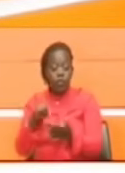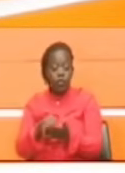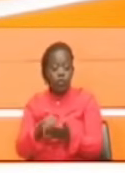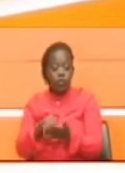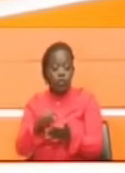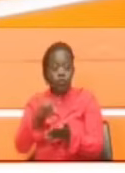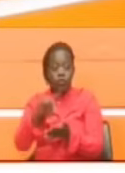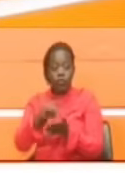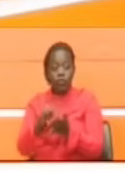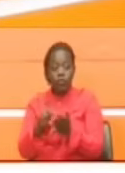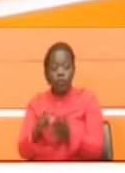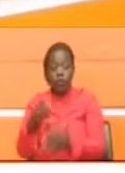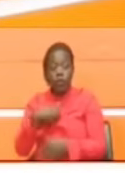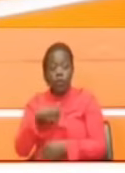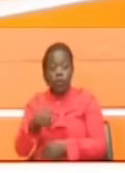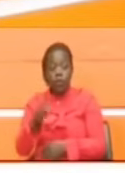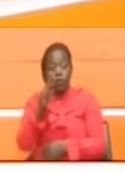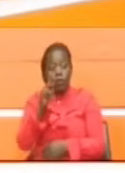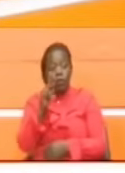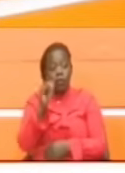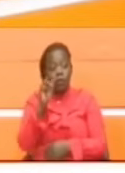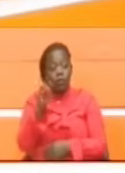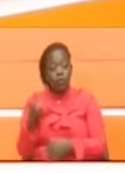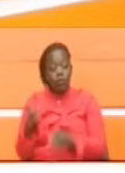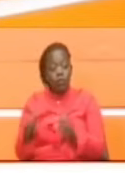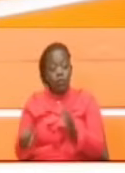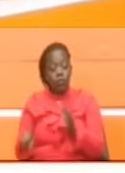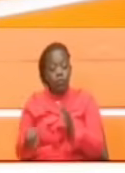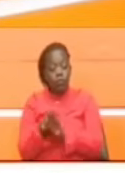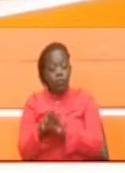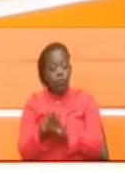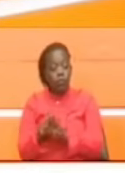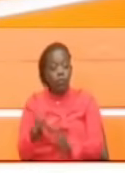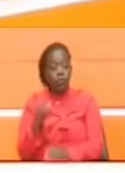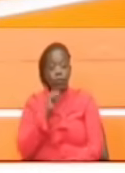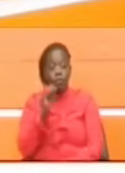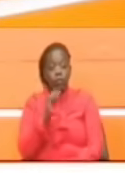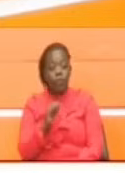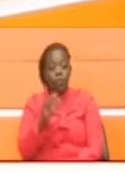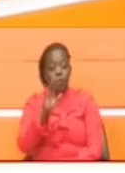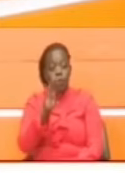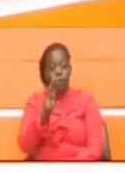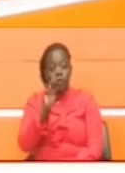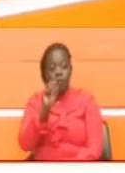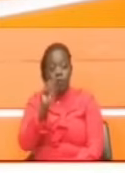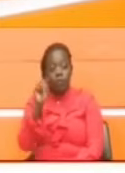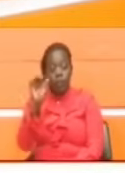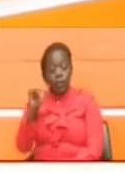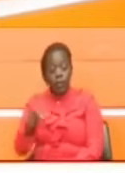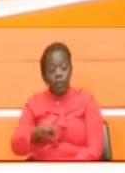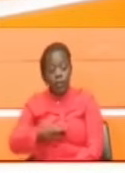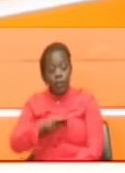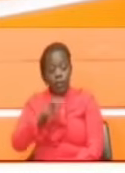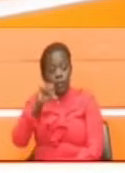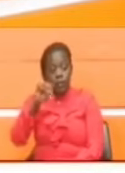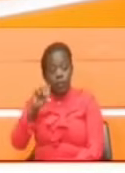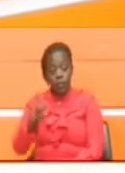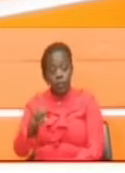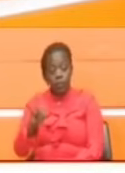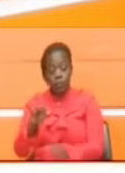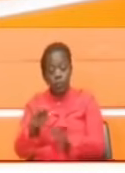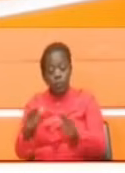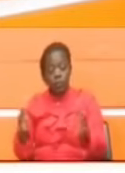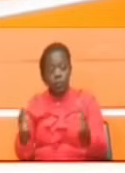Division. Waliwo omugagga Kam Mukasa agobye omukadde Betty Zarango wa myaka 9 ku poliisi